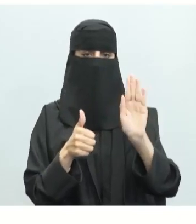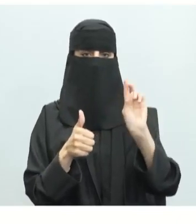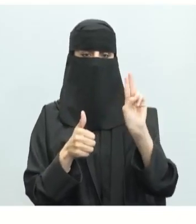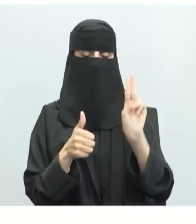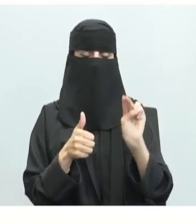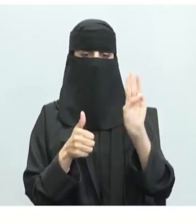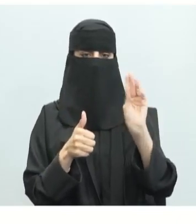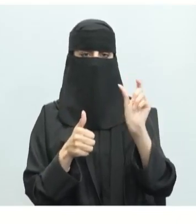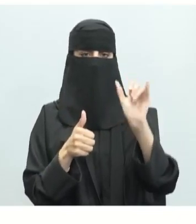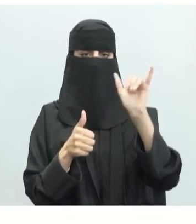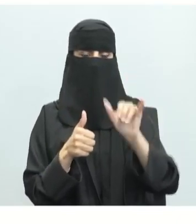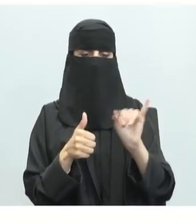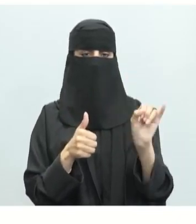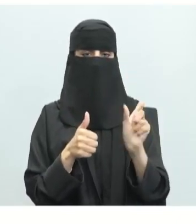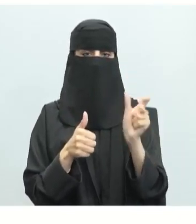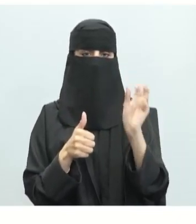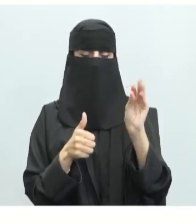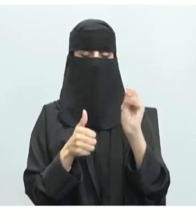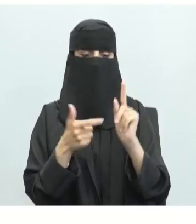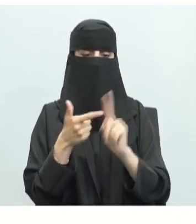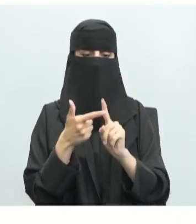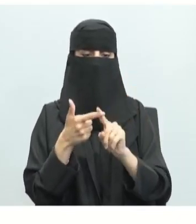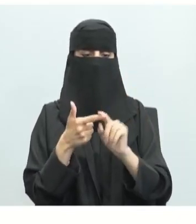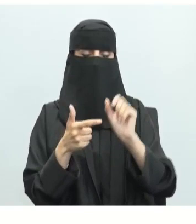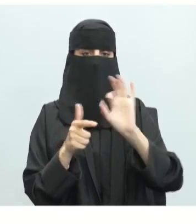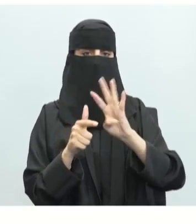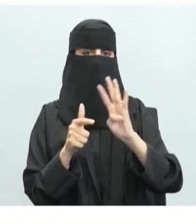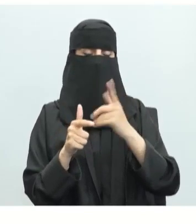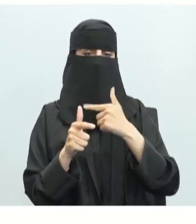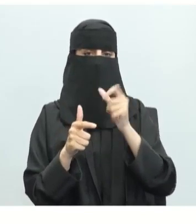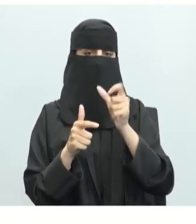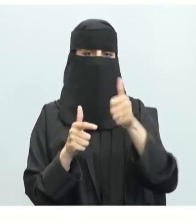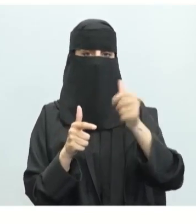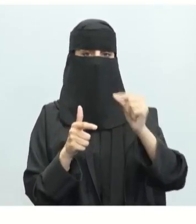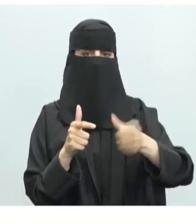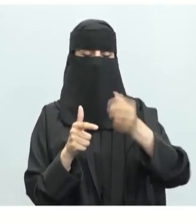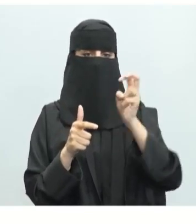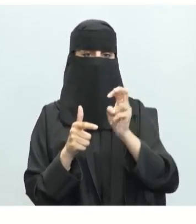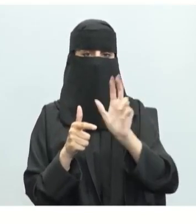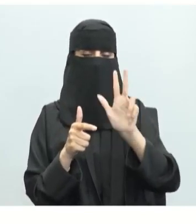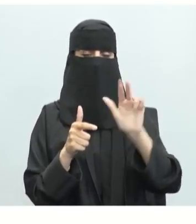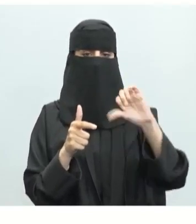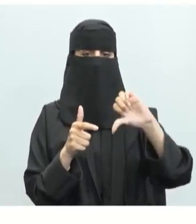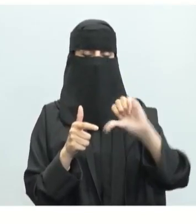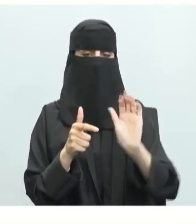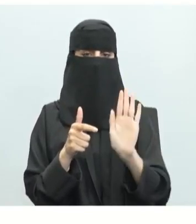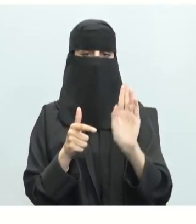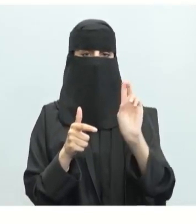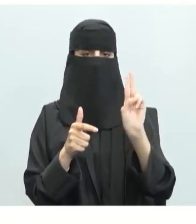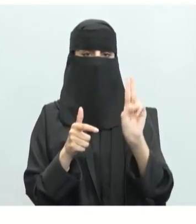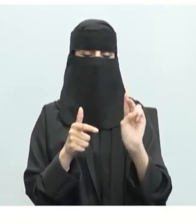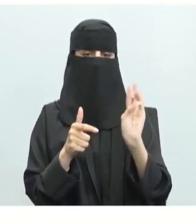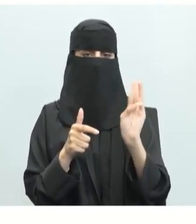أداة الاستثناء، ثم المستثنى. فنقول اصطف الجنود في المعسكر إلا